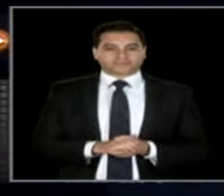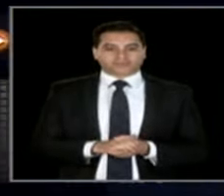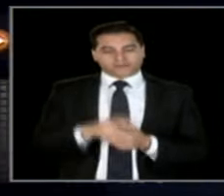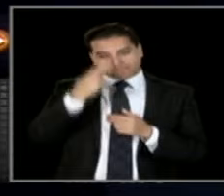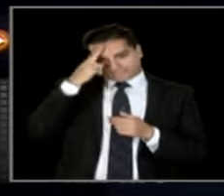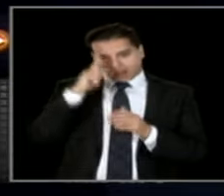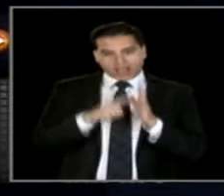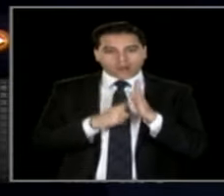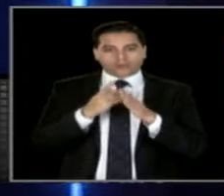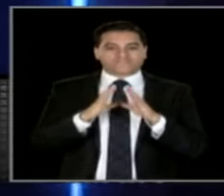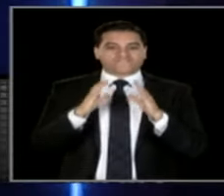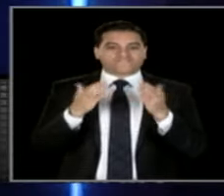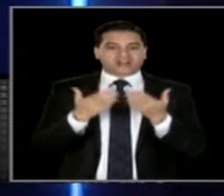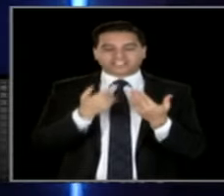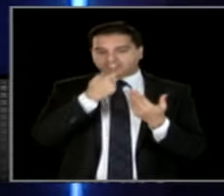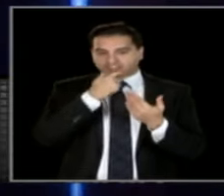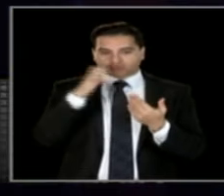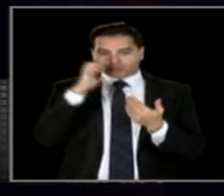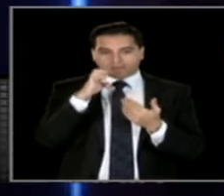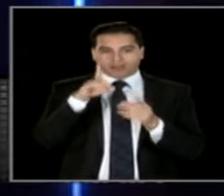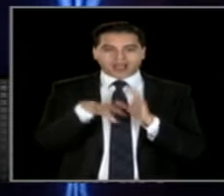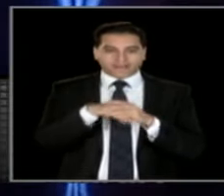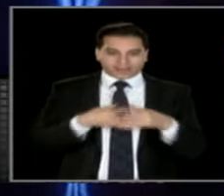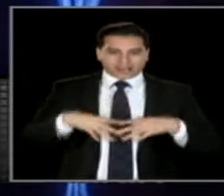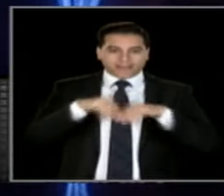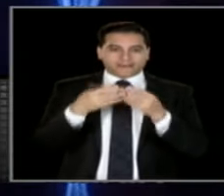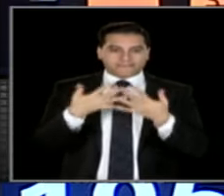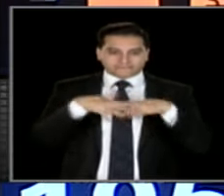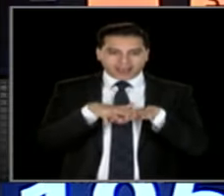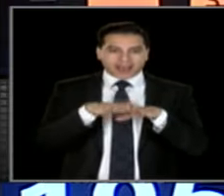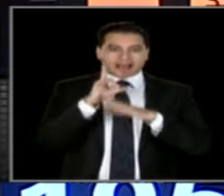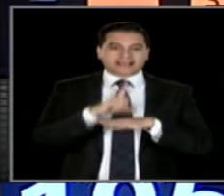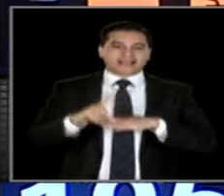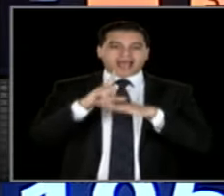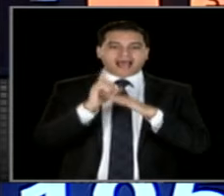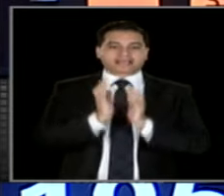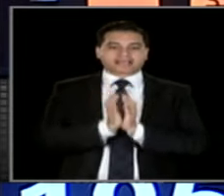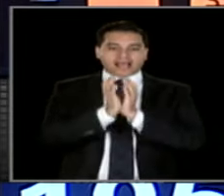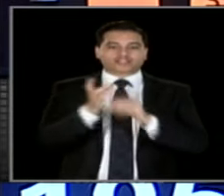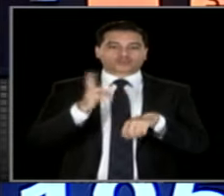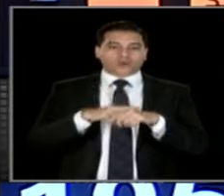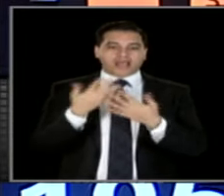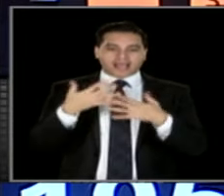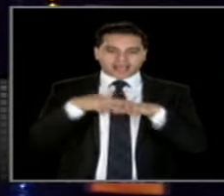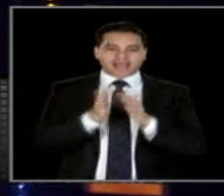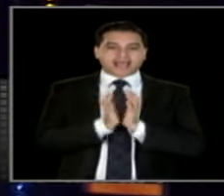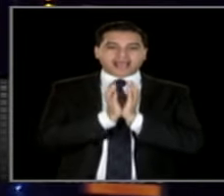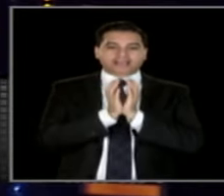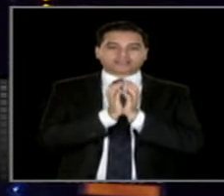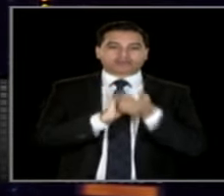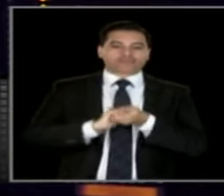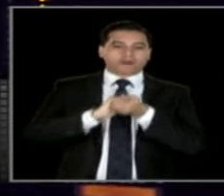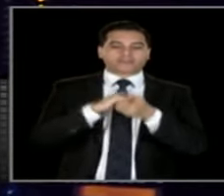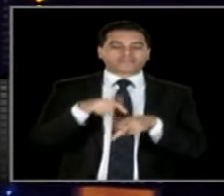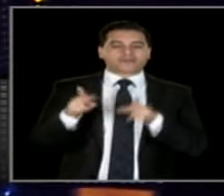ما هو أول فريق إنجليزي جمع بين كأس الاتحاد وكأس الرابطة في